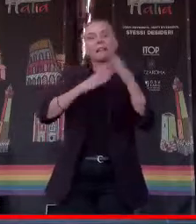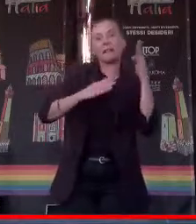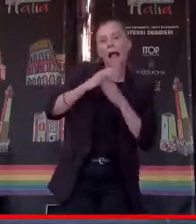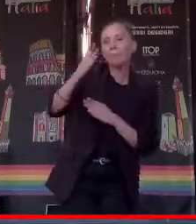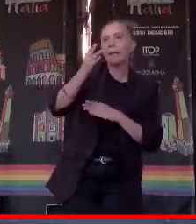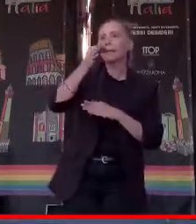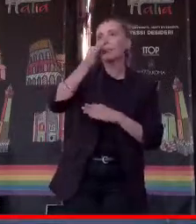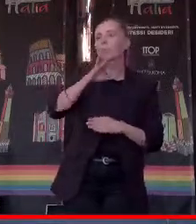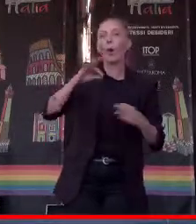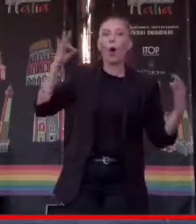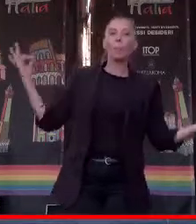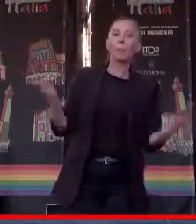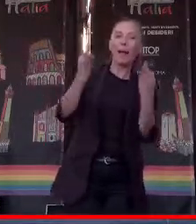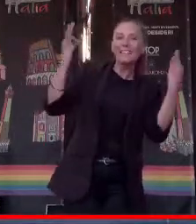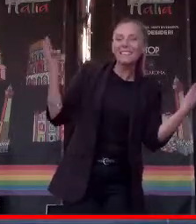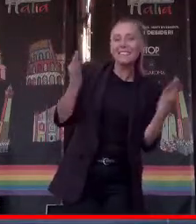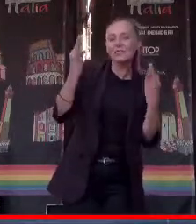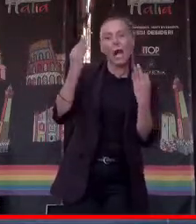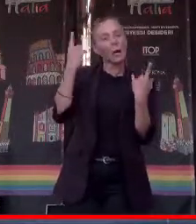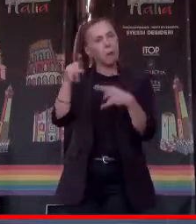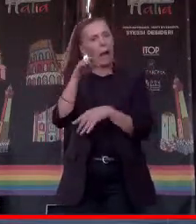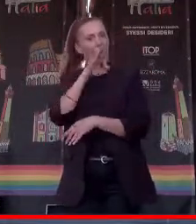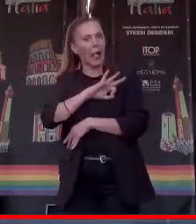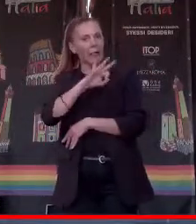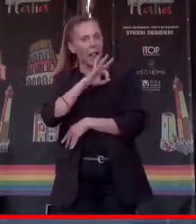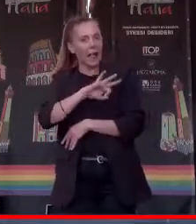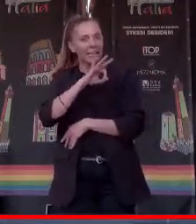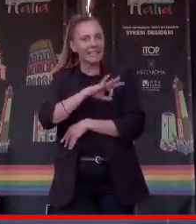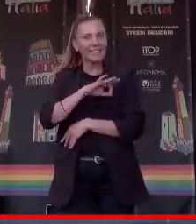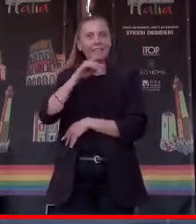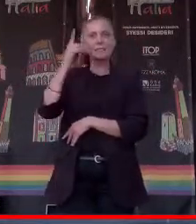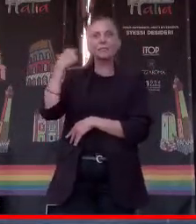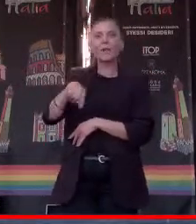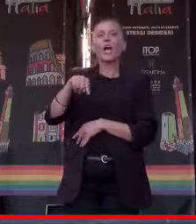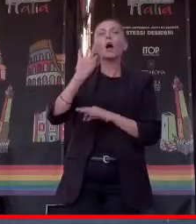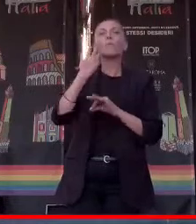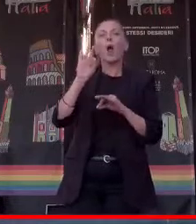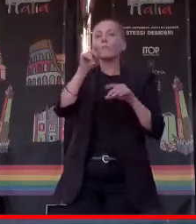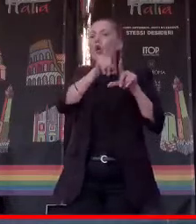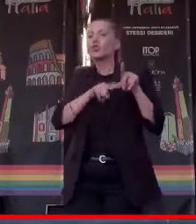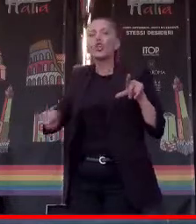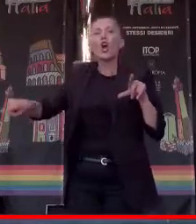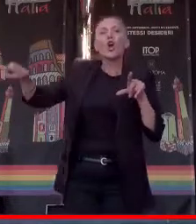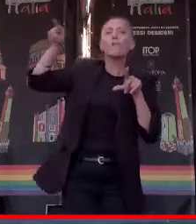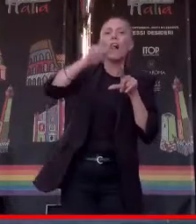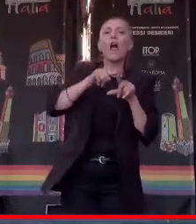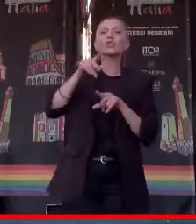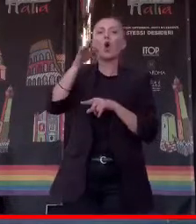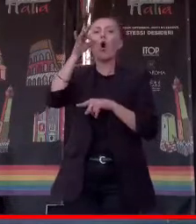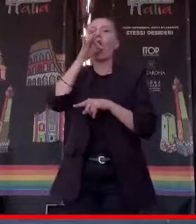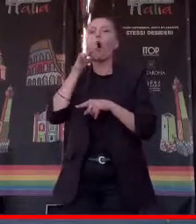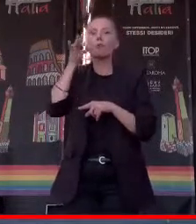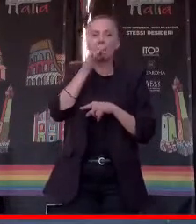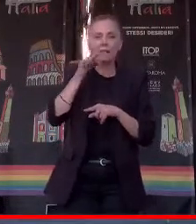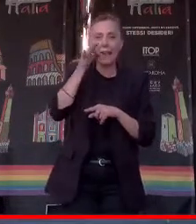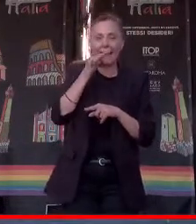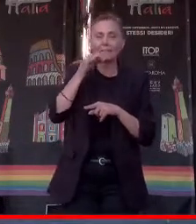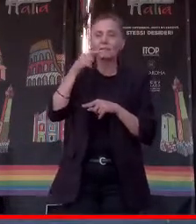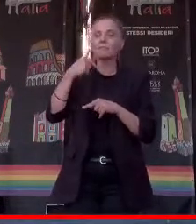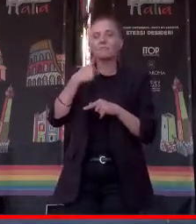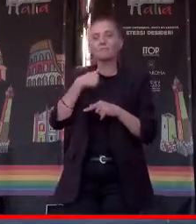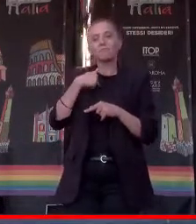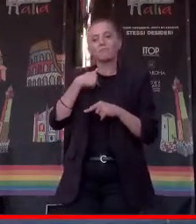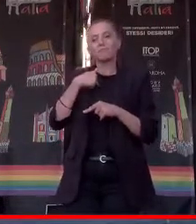passeggiata, è una cosa interessante. E qua invece siamo sulla circonvallazione Ostiense, abbiamo voluto dedicare con